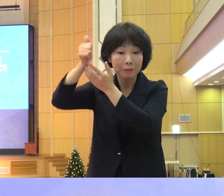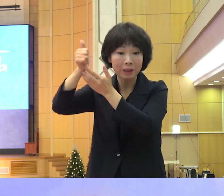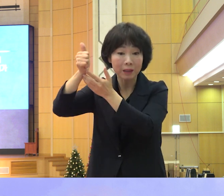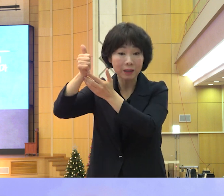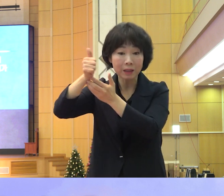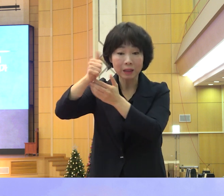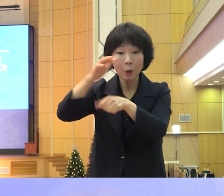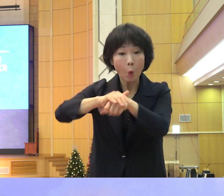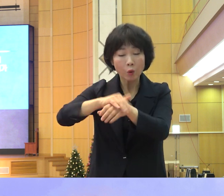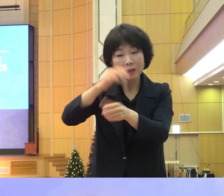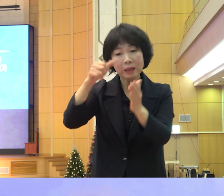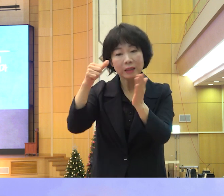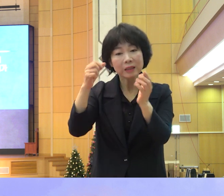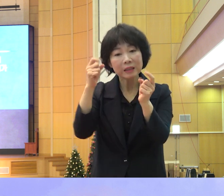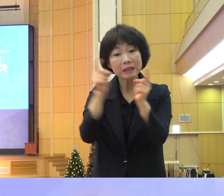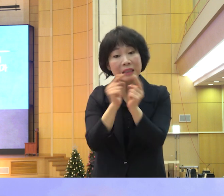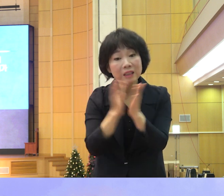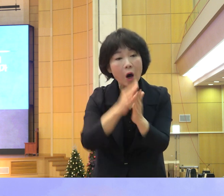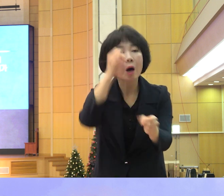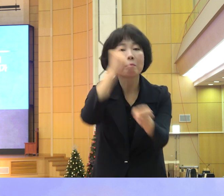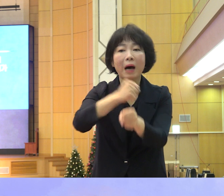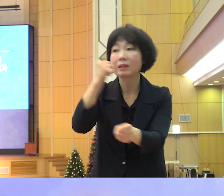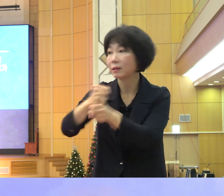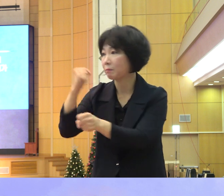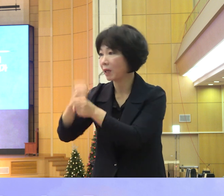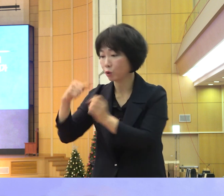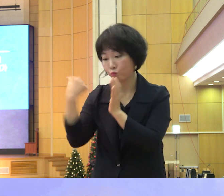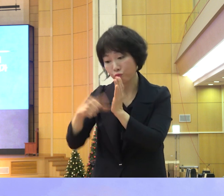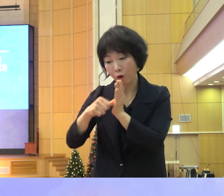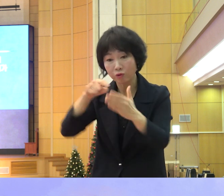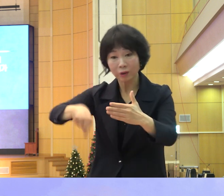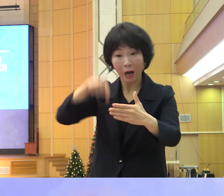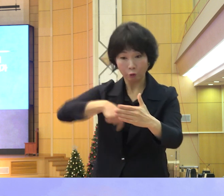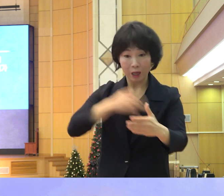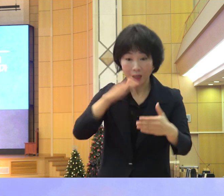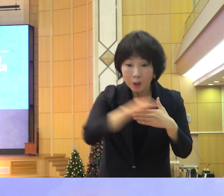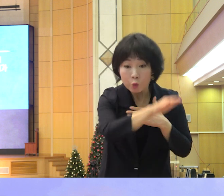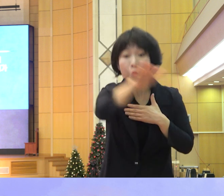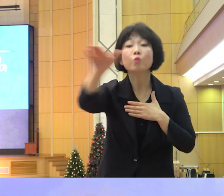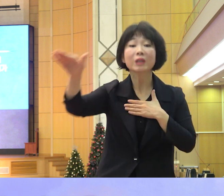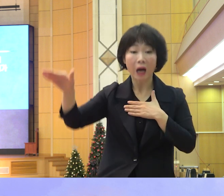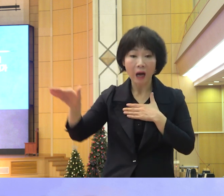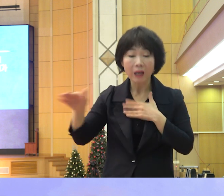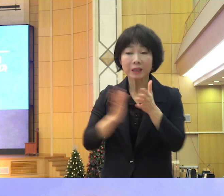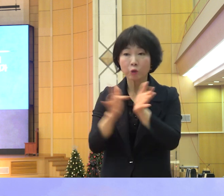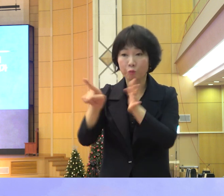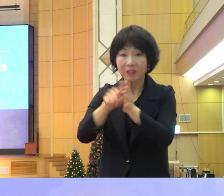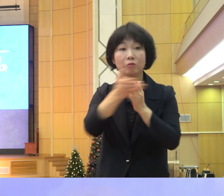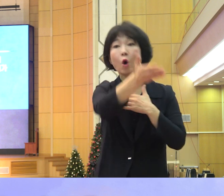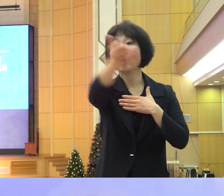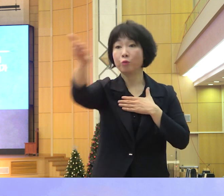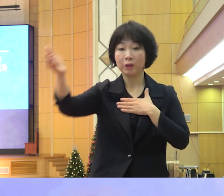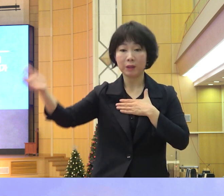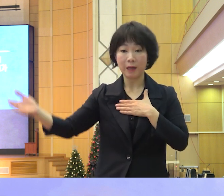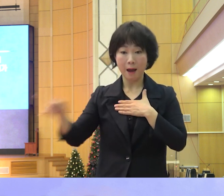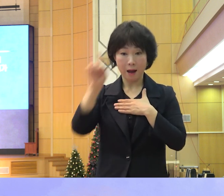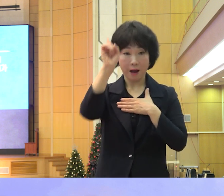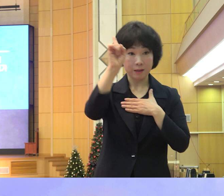하나님이 창조한 창조물 중에 우리로, 예수 믿는 우리로